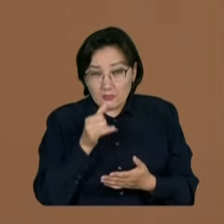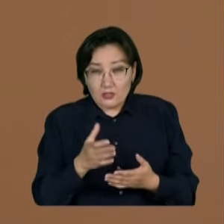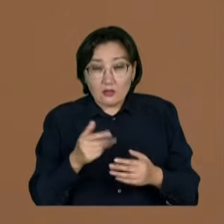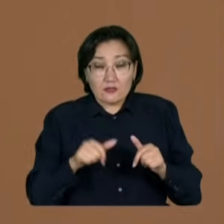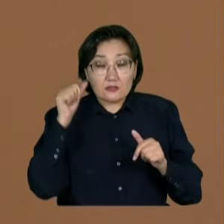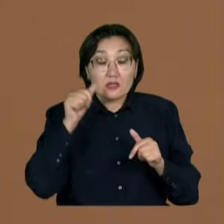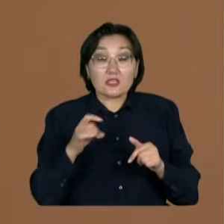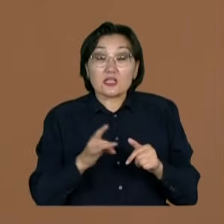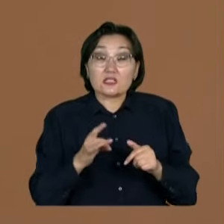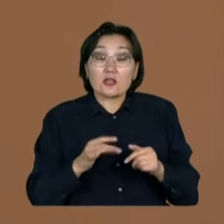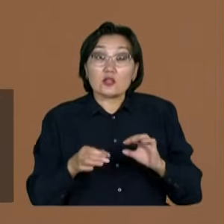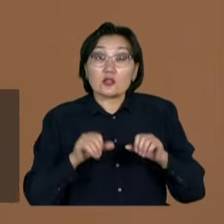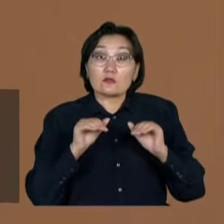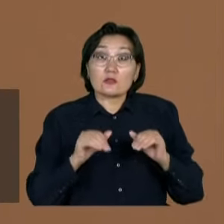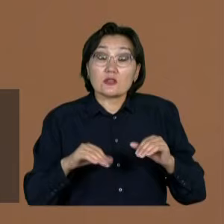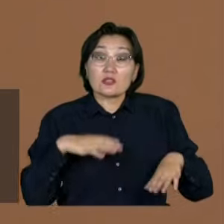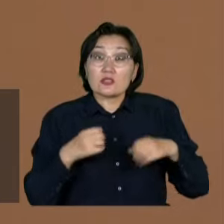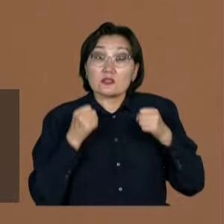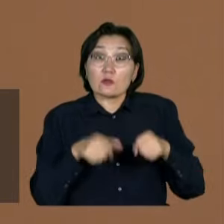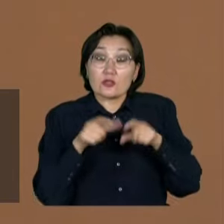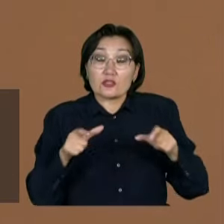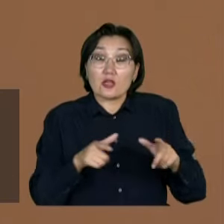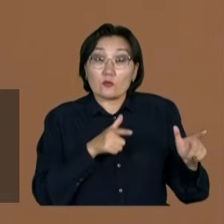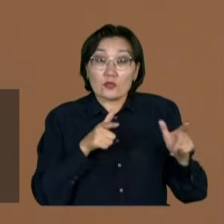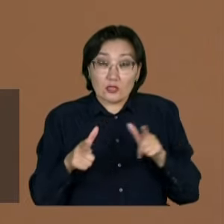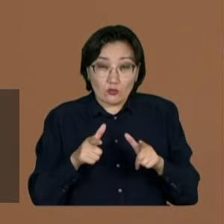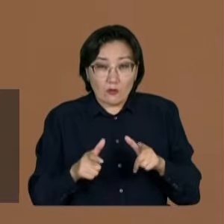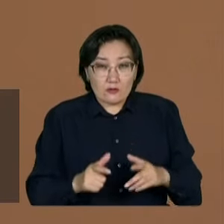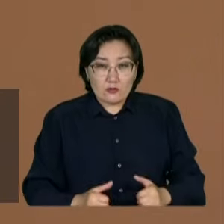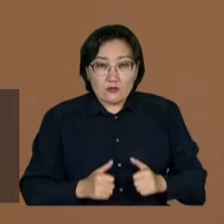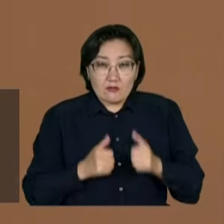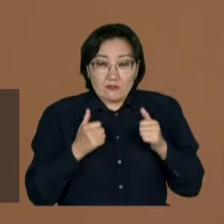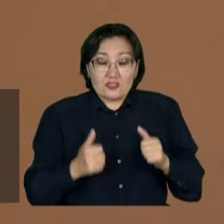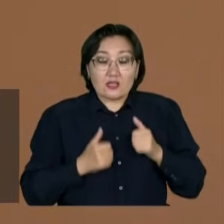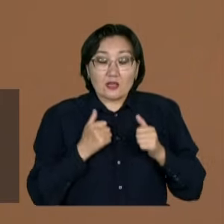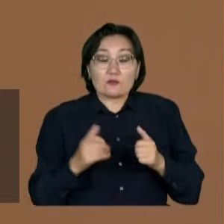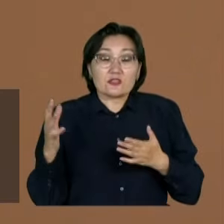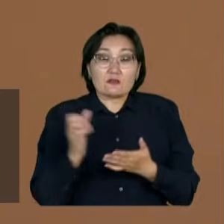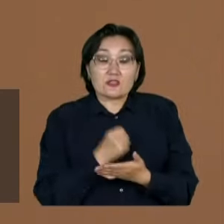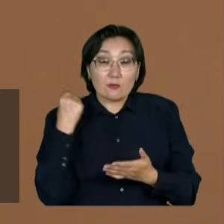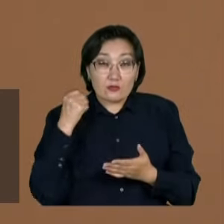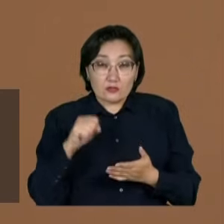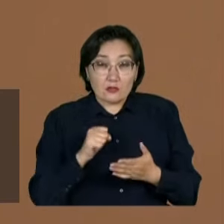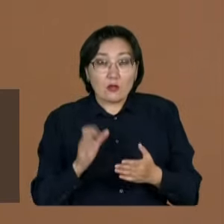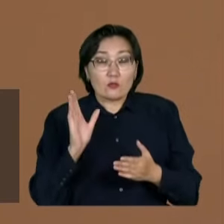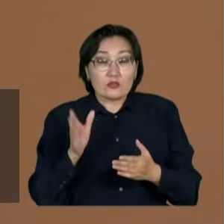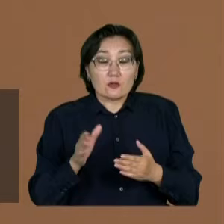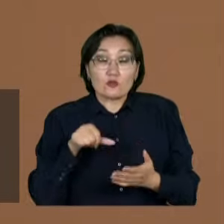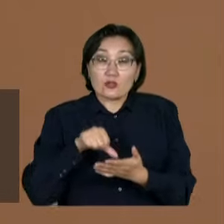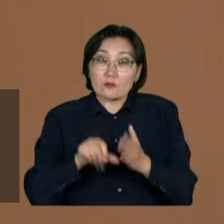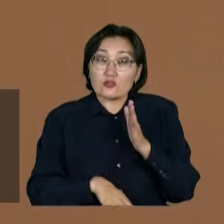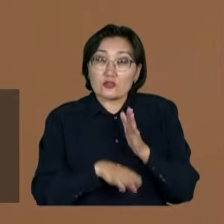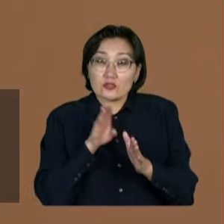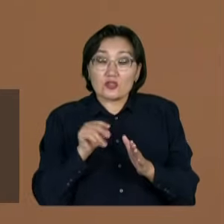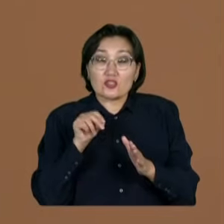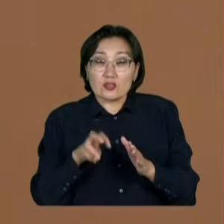этот раз, конечно, ребята готовы, настроены. Мы настроены на борьбу. И, соответственно, будем стараться выступить лучше, чем в